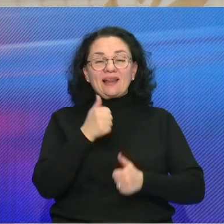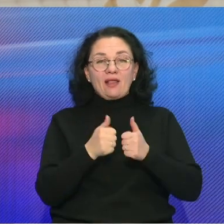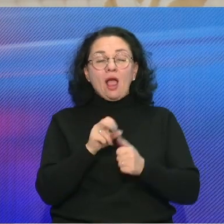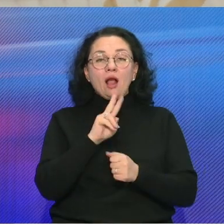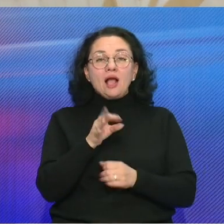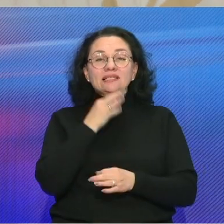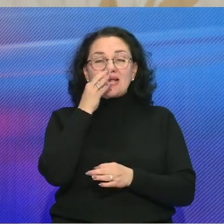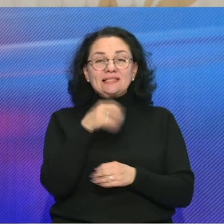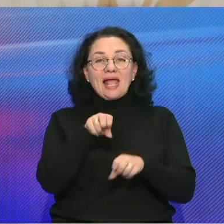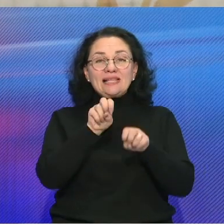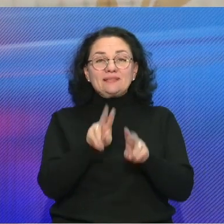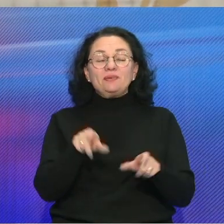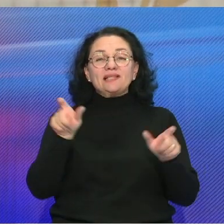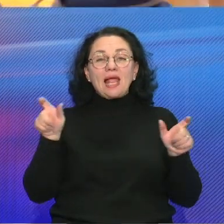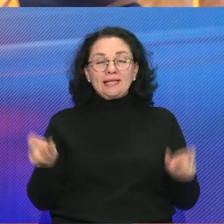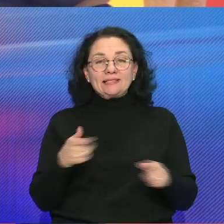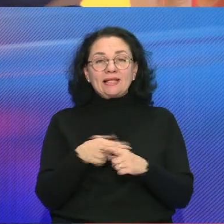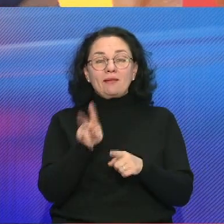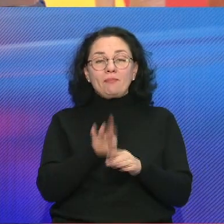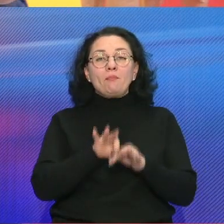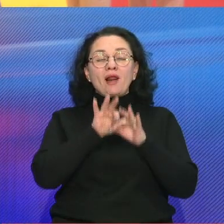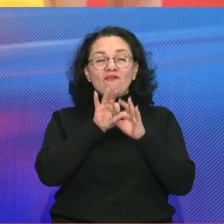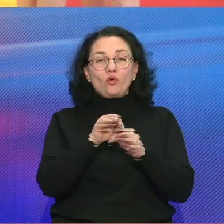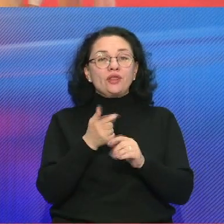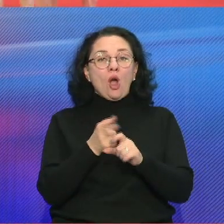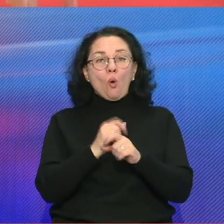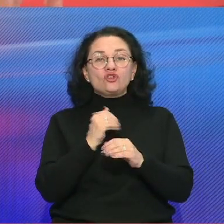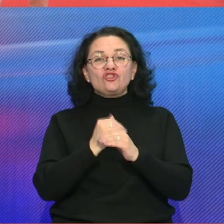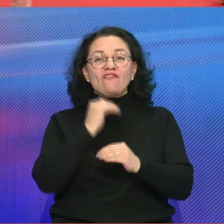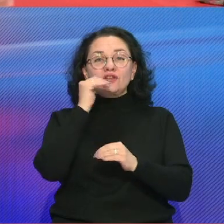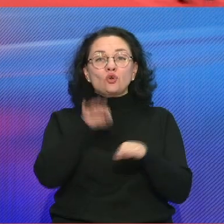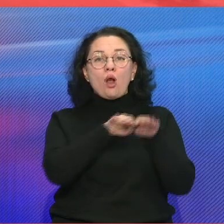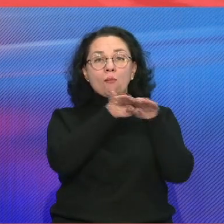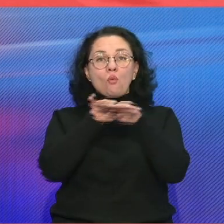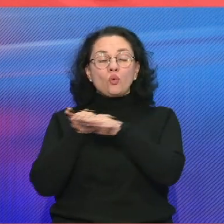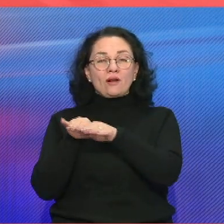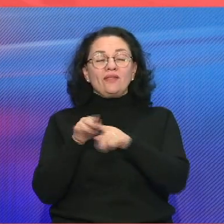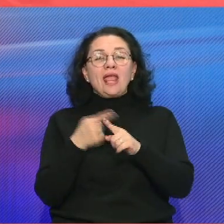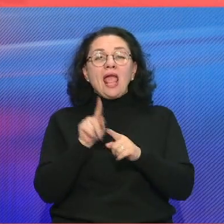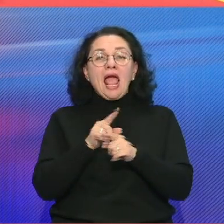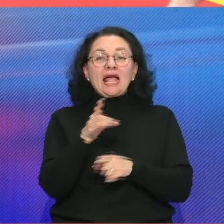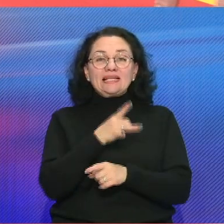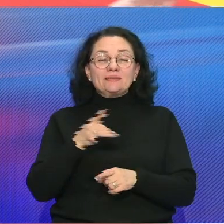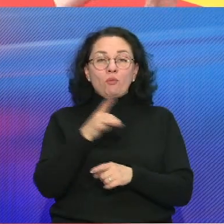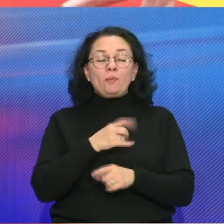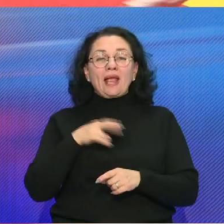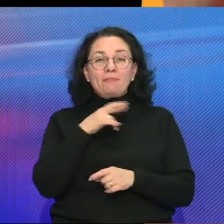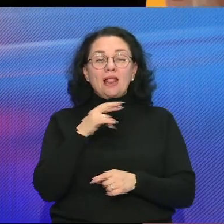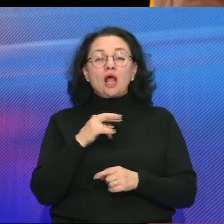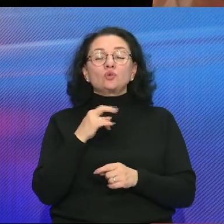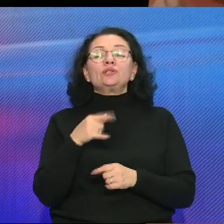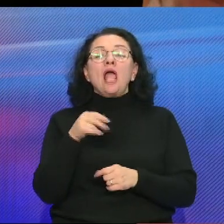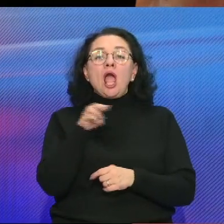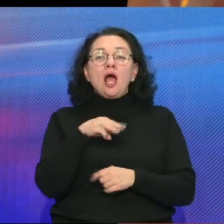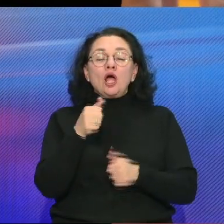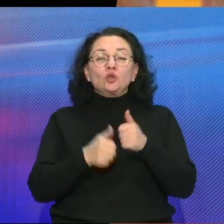спецыялістаў, іх выступленні заўсёды праходзяць на вельмі высокім узроўні. Так, на мінулым чэмпіянаце Рэспублікі Беларусь жаночая каманда